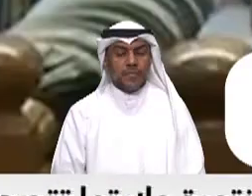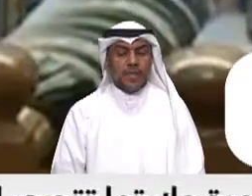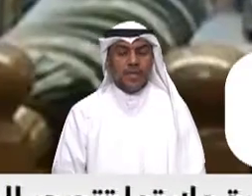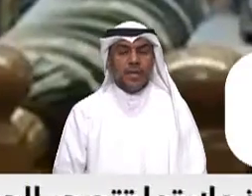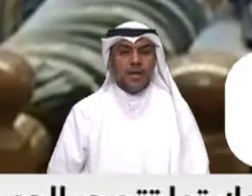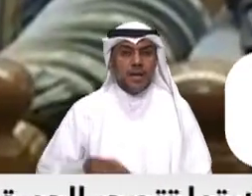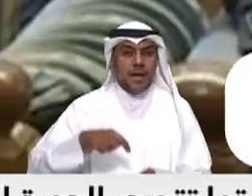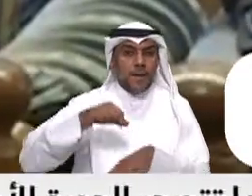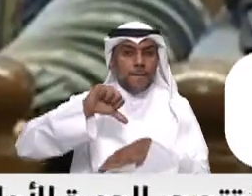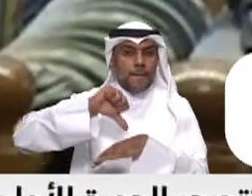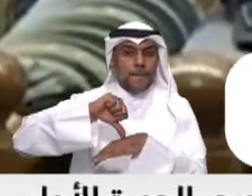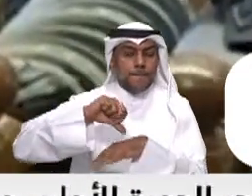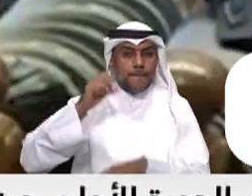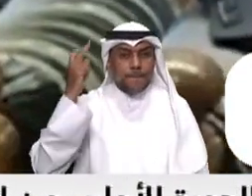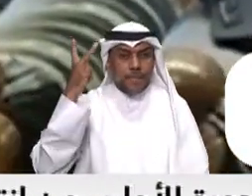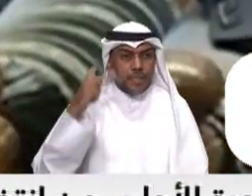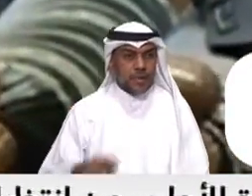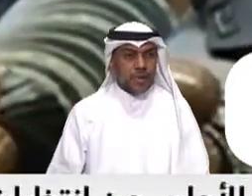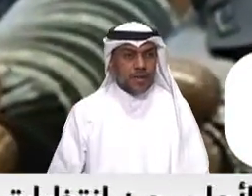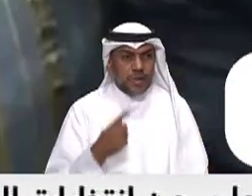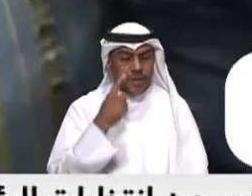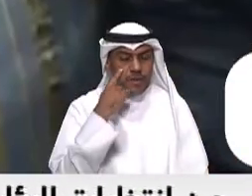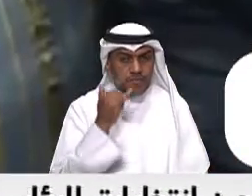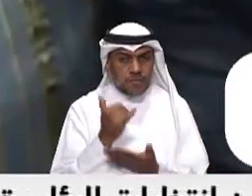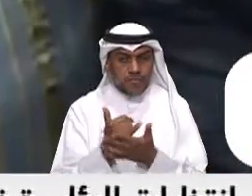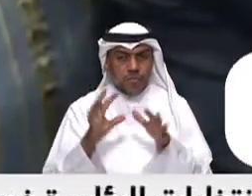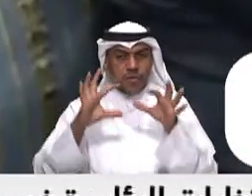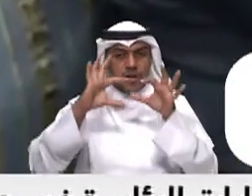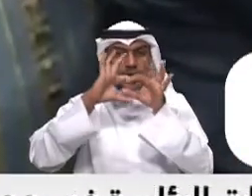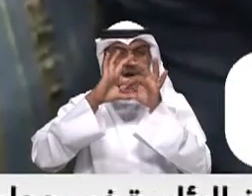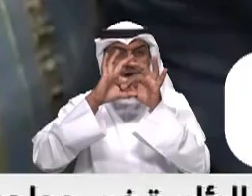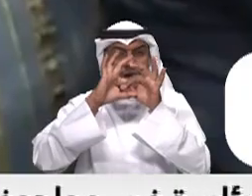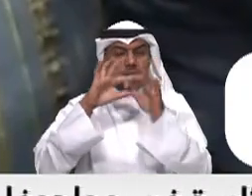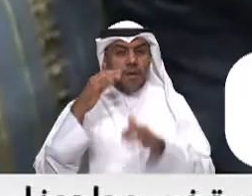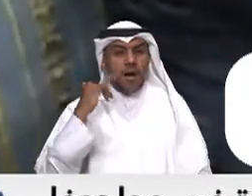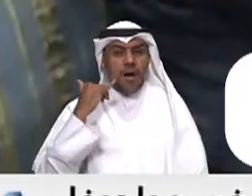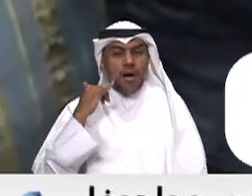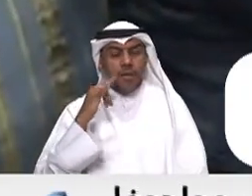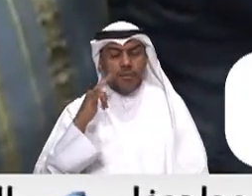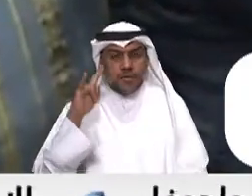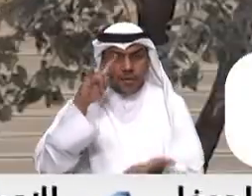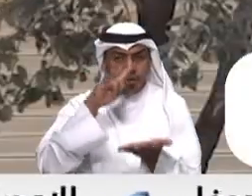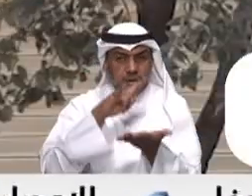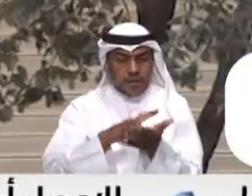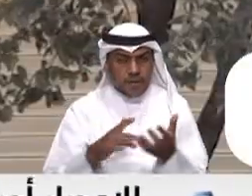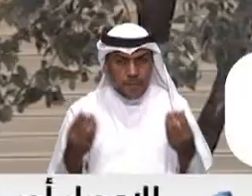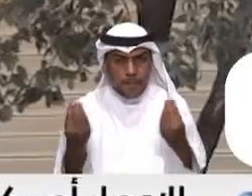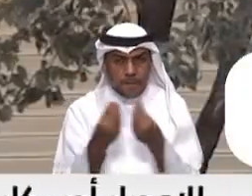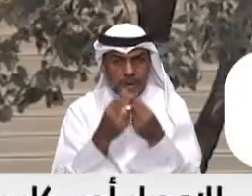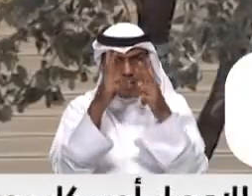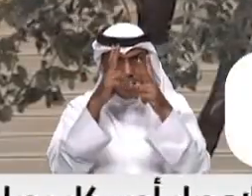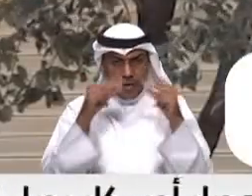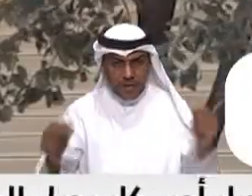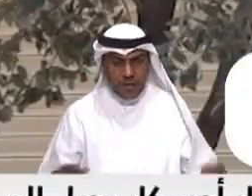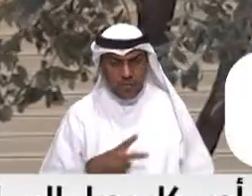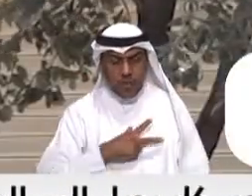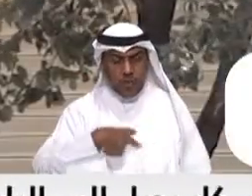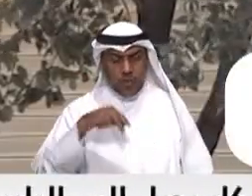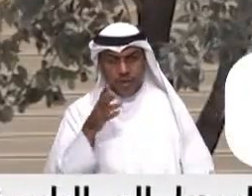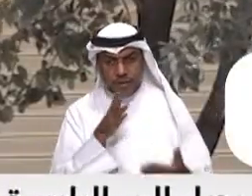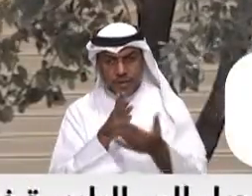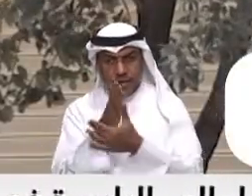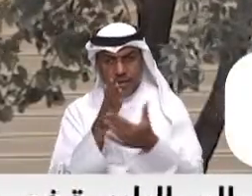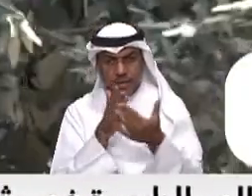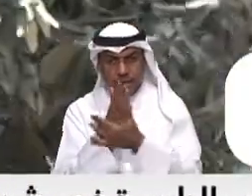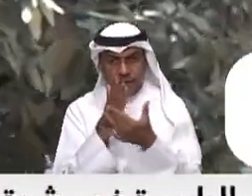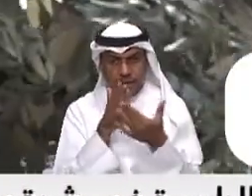العام لجامعة الدول العربية أحمد أبو الغايط للقاء المسؤولين اللبنانيين، فيما توجه وزير الخارجية اللبناني عبد